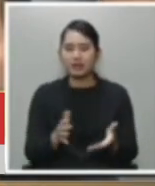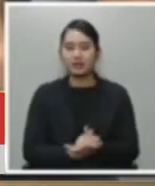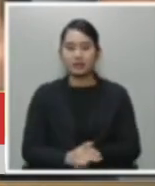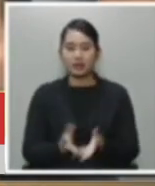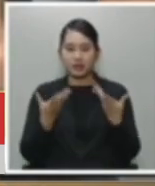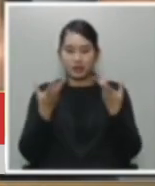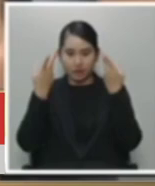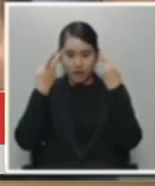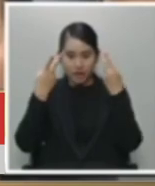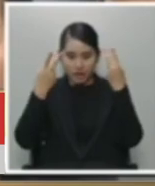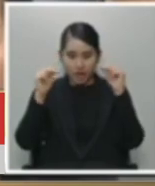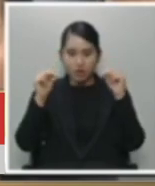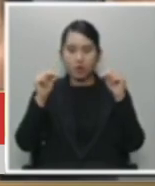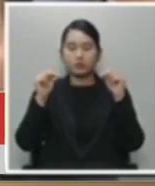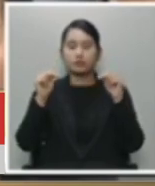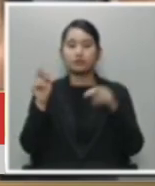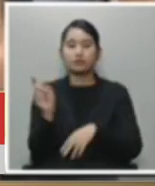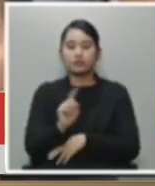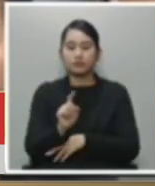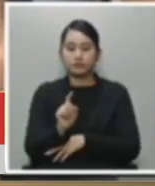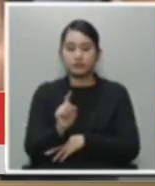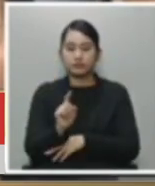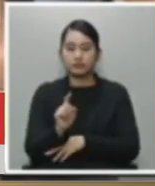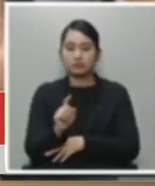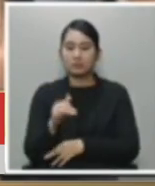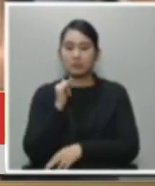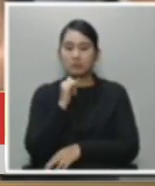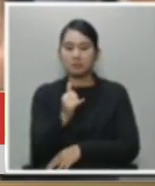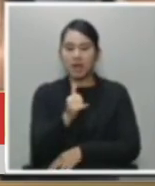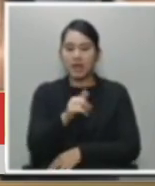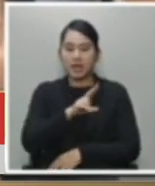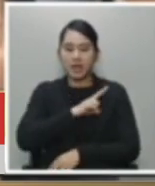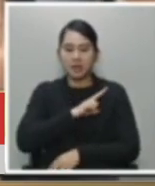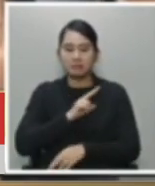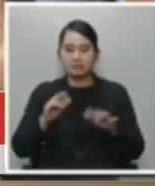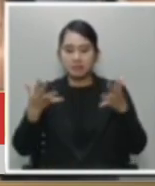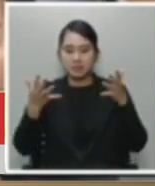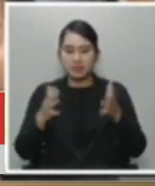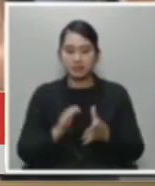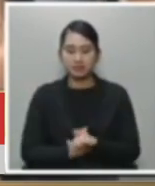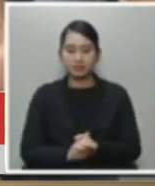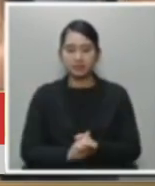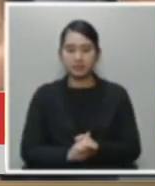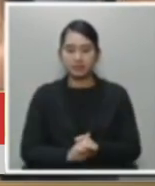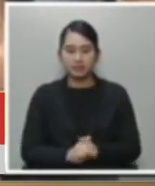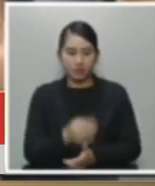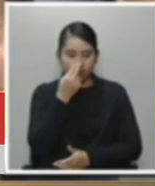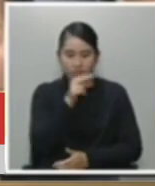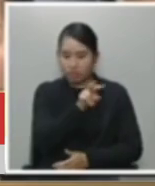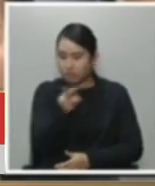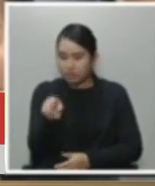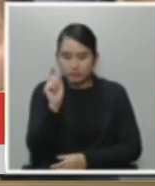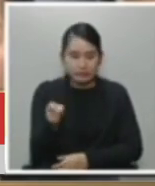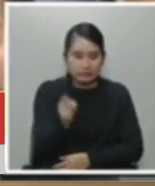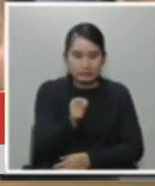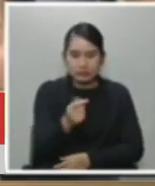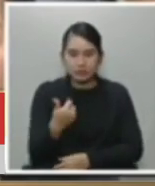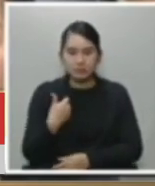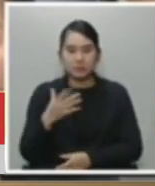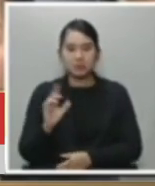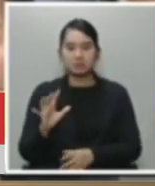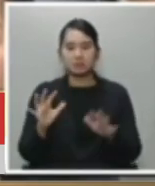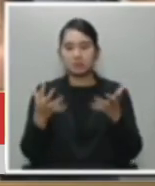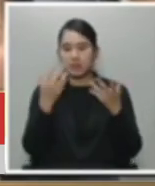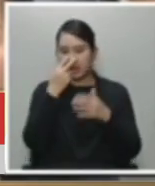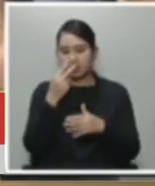ายกรัฐมนตรีเองไม่ได้เดินทางไปด้วยตนเองไม่เห็นสถานการณ์จริงทำให้